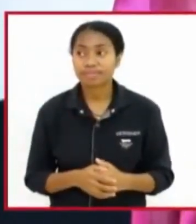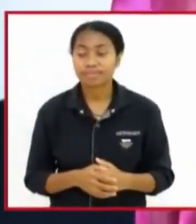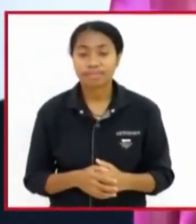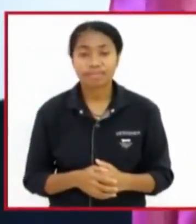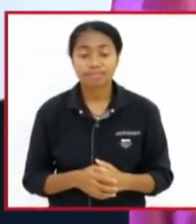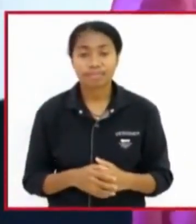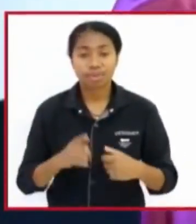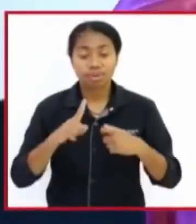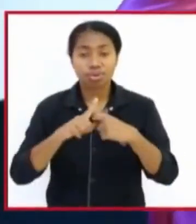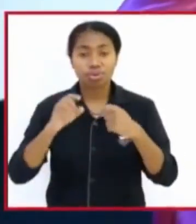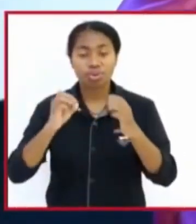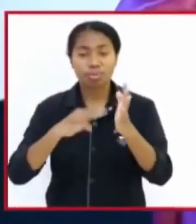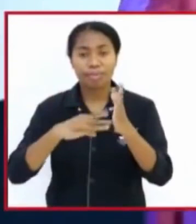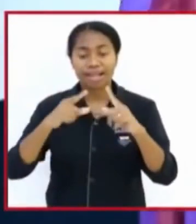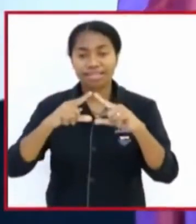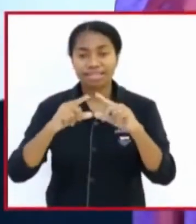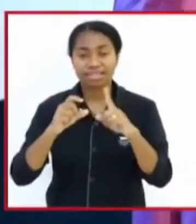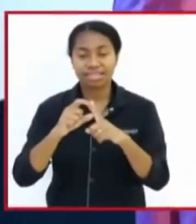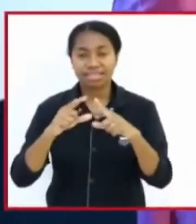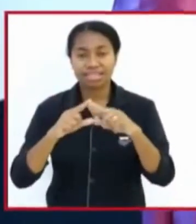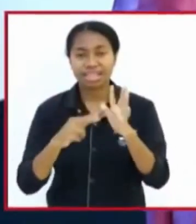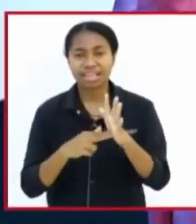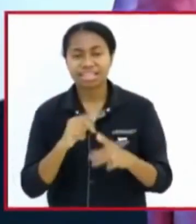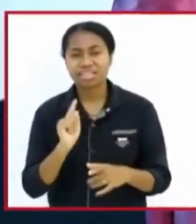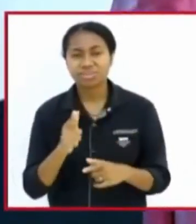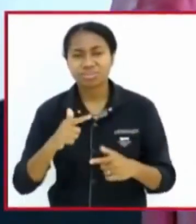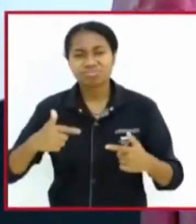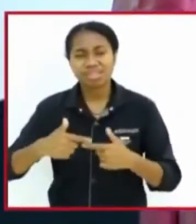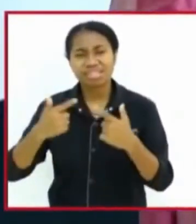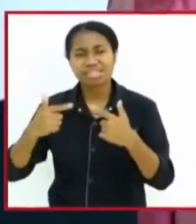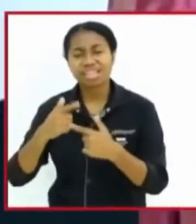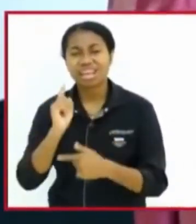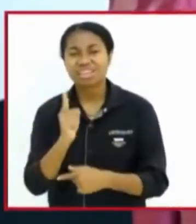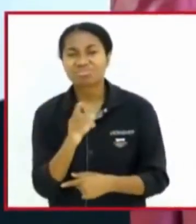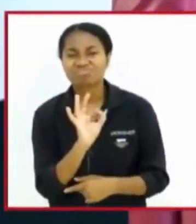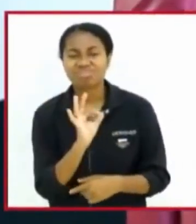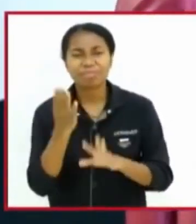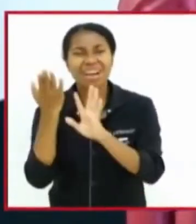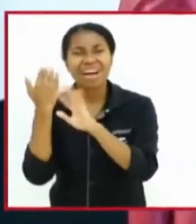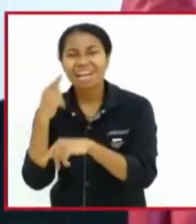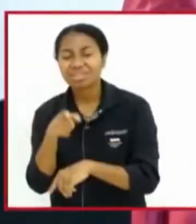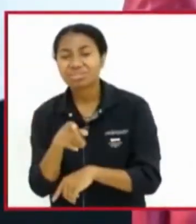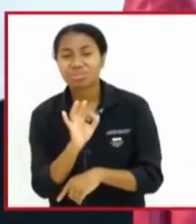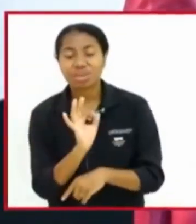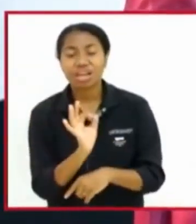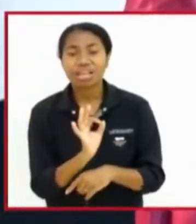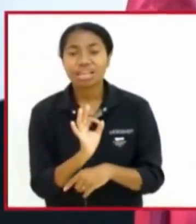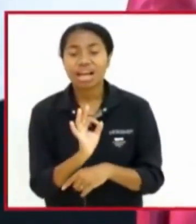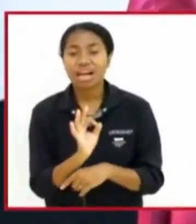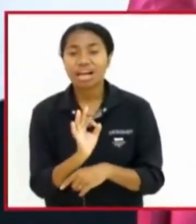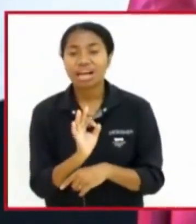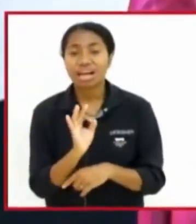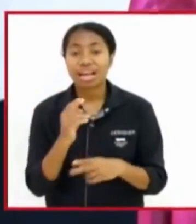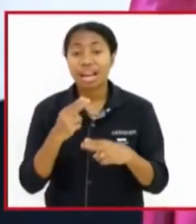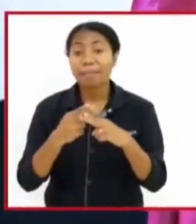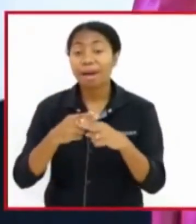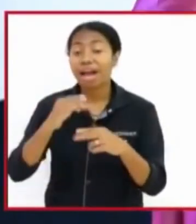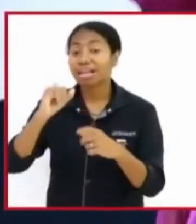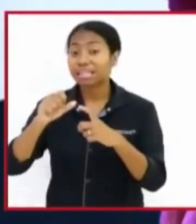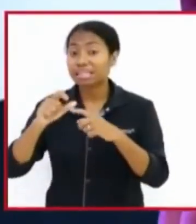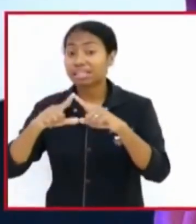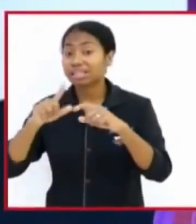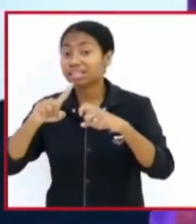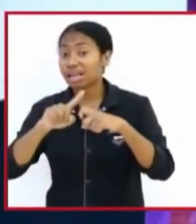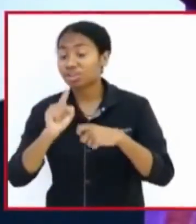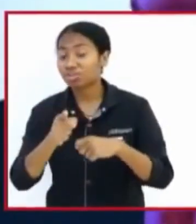komandan seorang komandan Angkatan Bersenjata yang belakangan menjadi perdana menteri itu